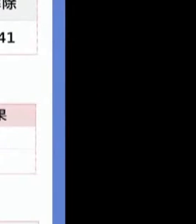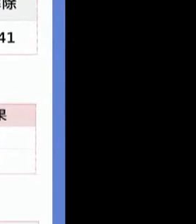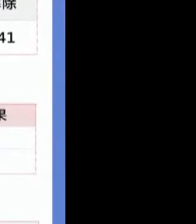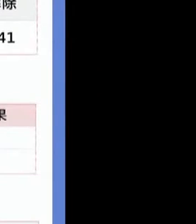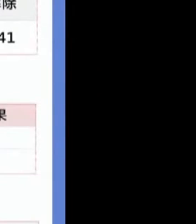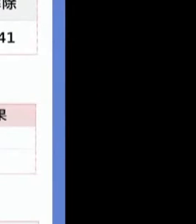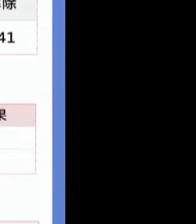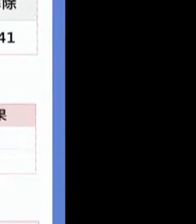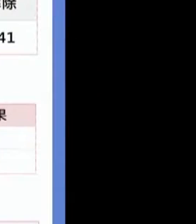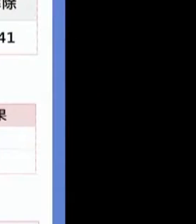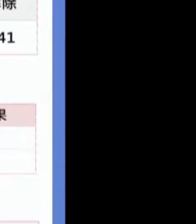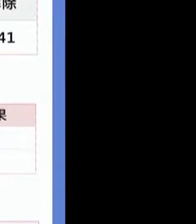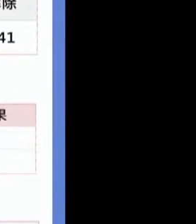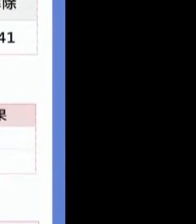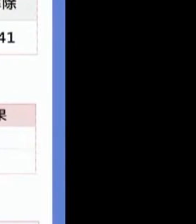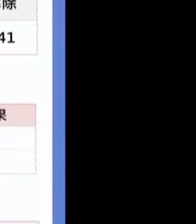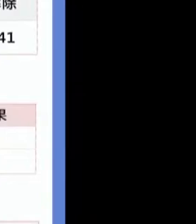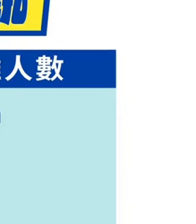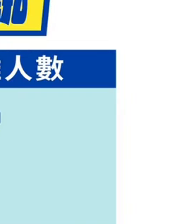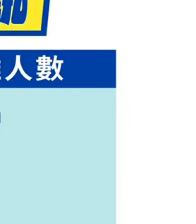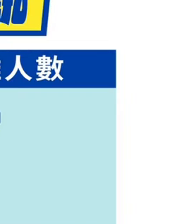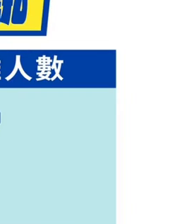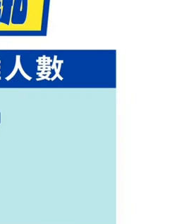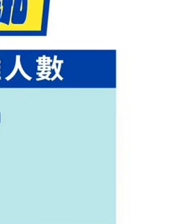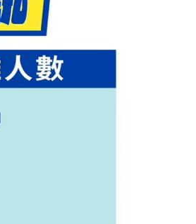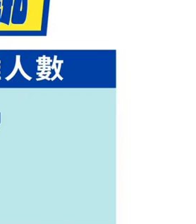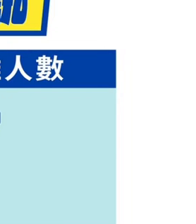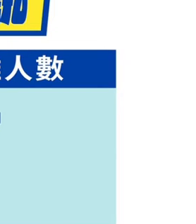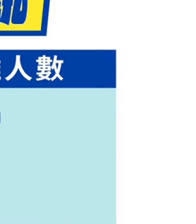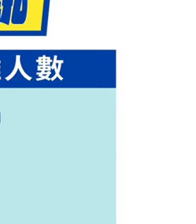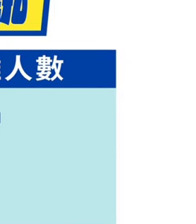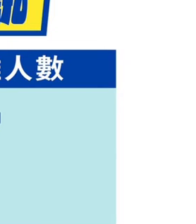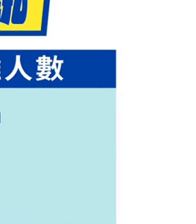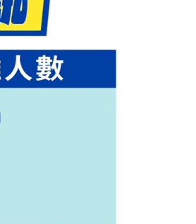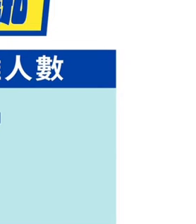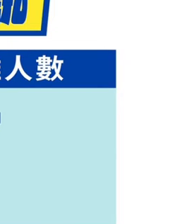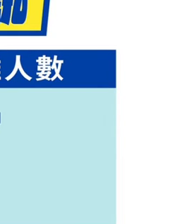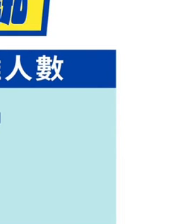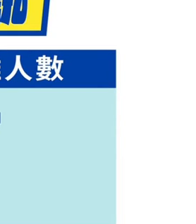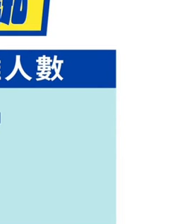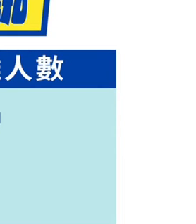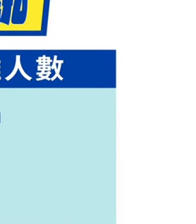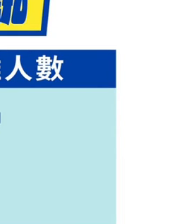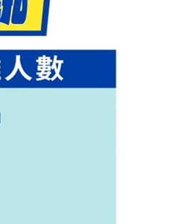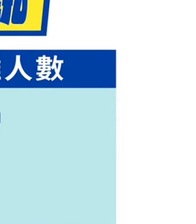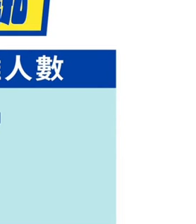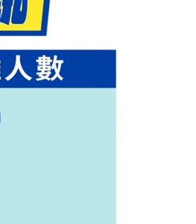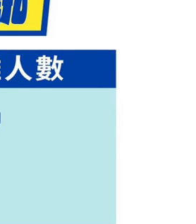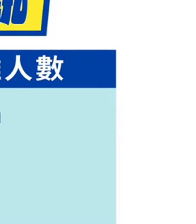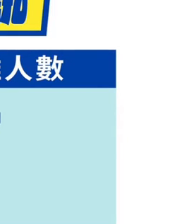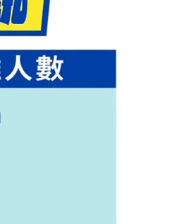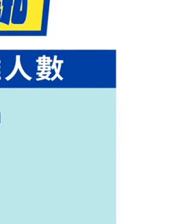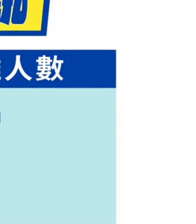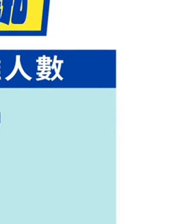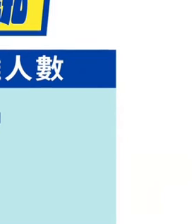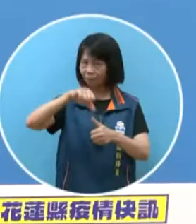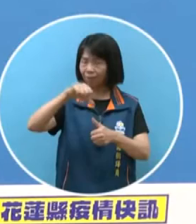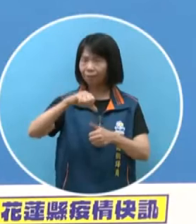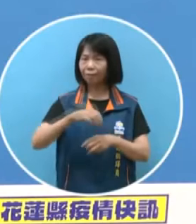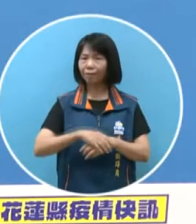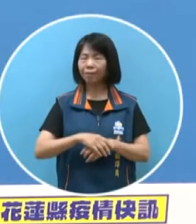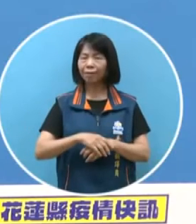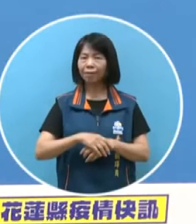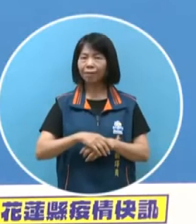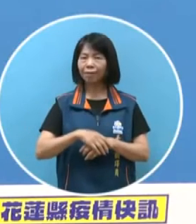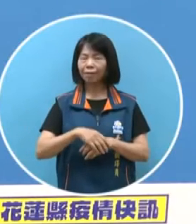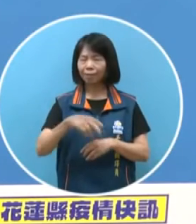个月的防疫辛劳表示感谢。另外，目前县政府推行的暖心食堂已经有304间餐饮